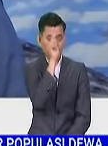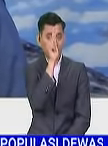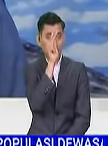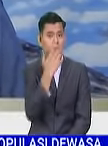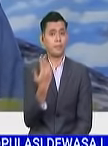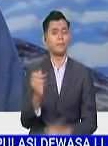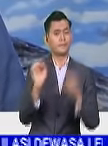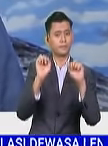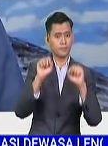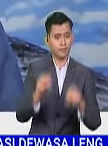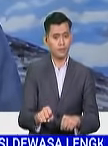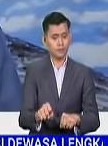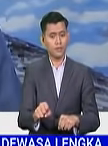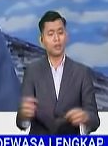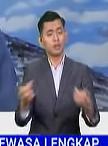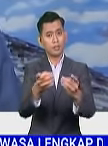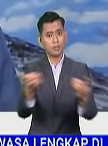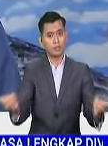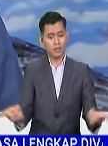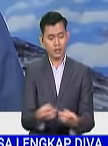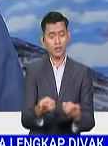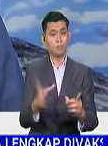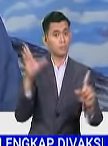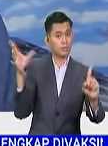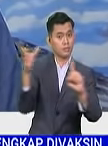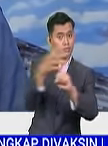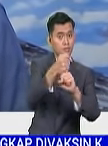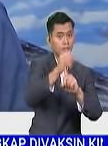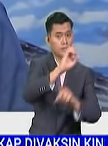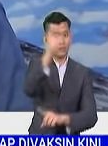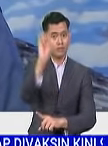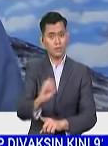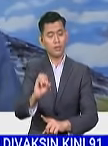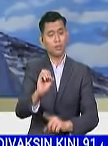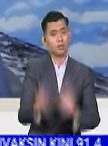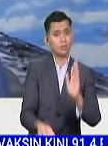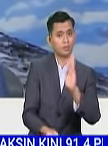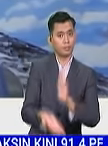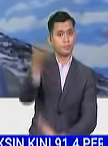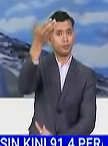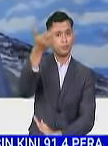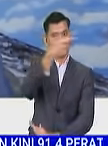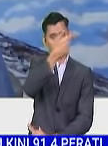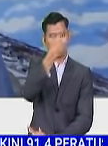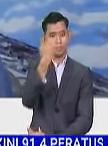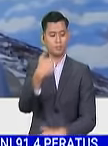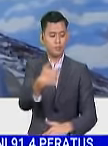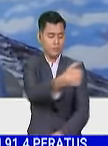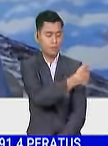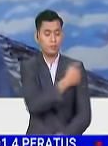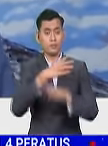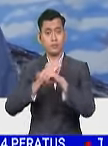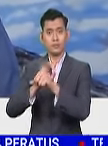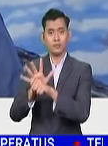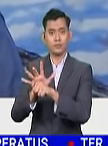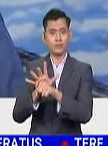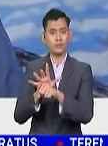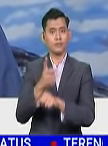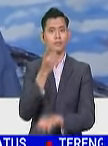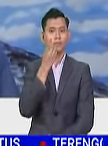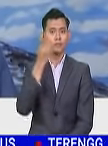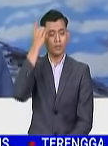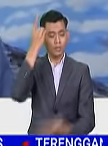satu daerah yang mencapai peratusan yang tinggi dalam pemberian vaksin, mana pemberian vaksin dos 1 bagi dewasa